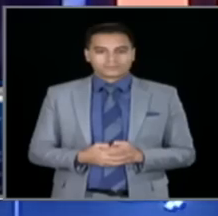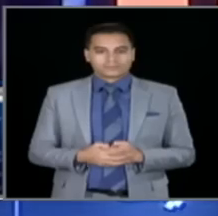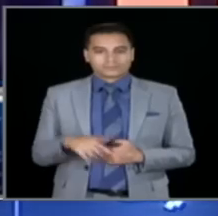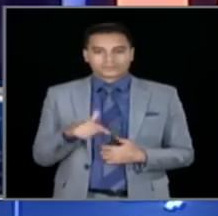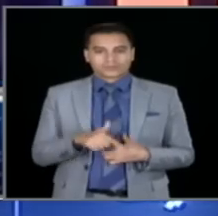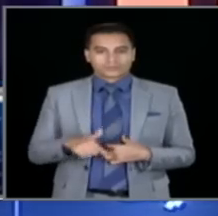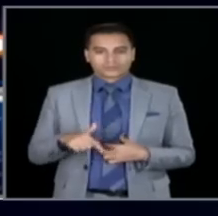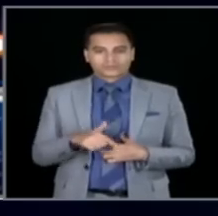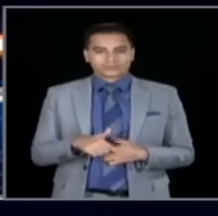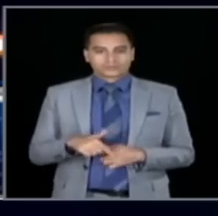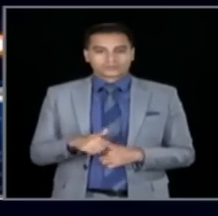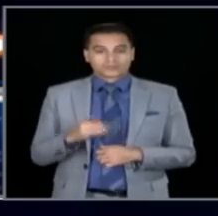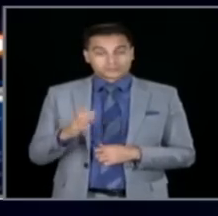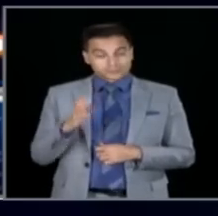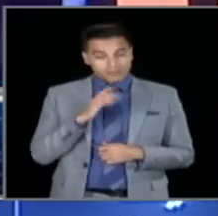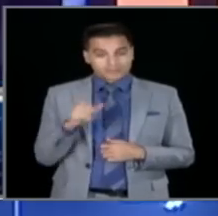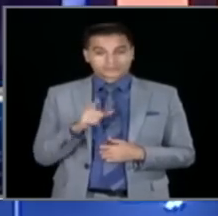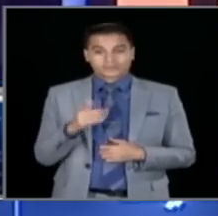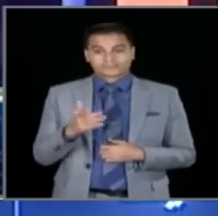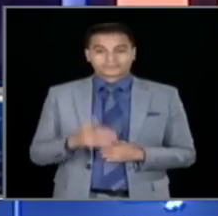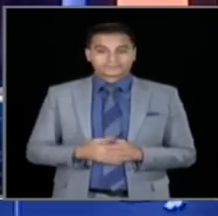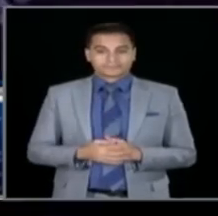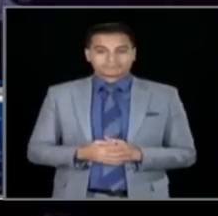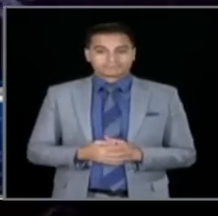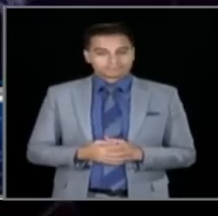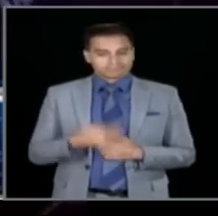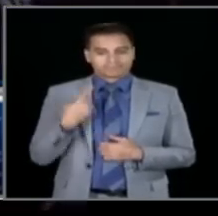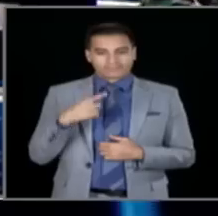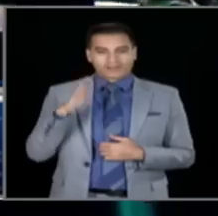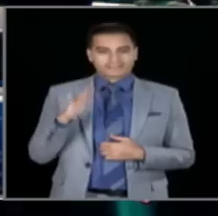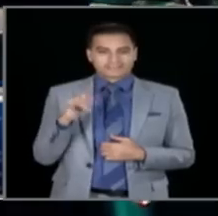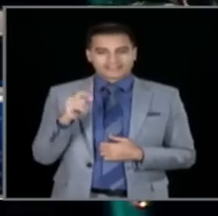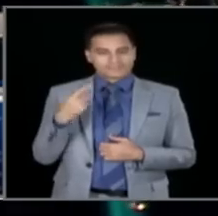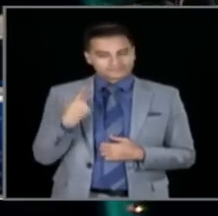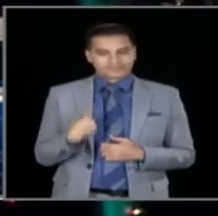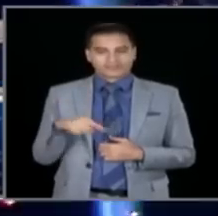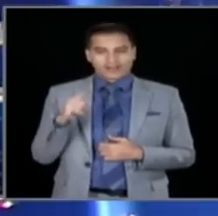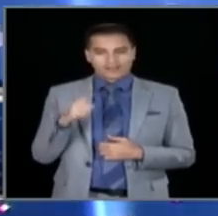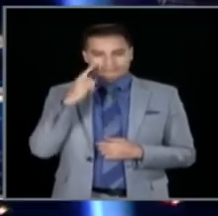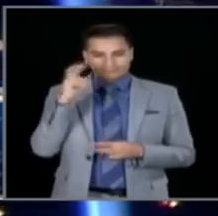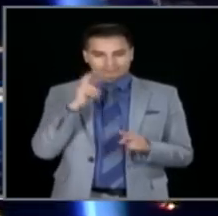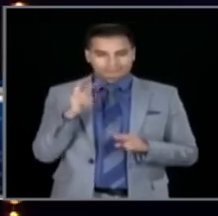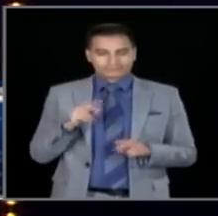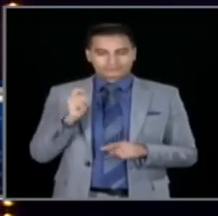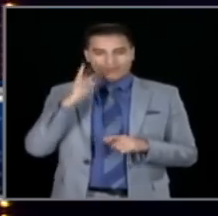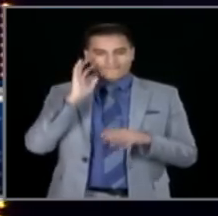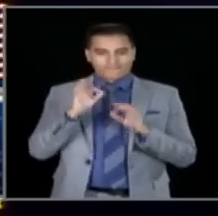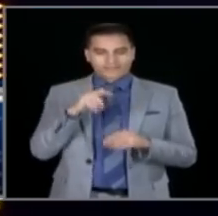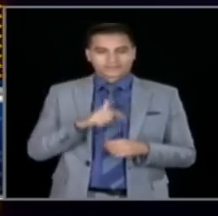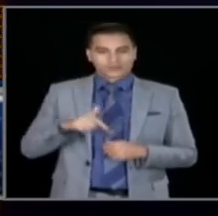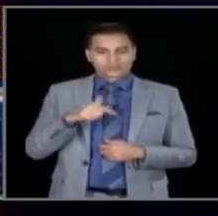ستة وعشرين. إجابة صحيحة. برافو عليك يا سيد. دي سرعة